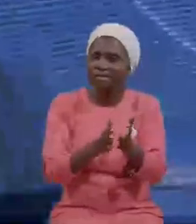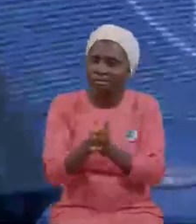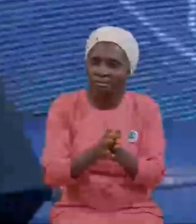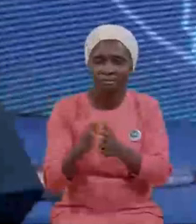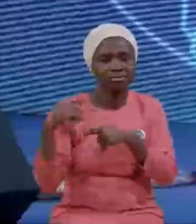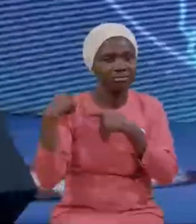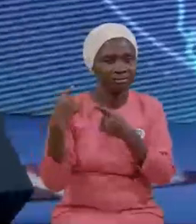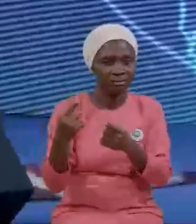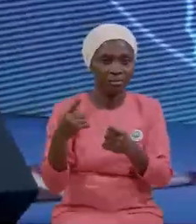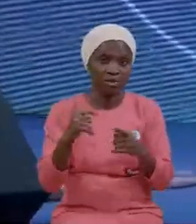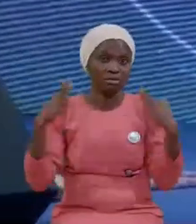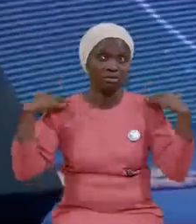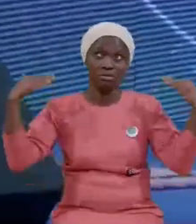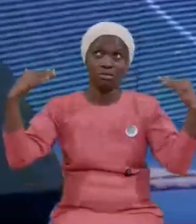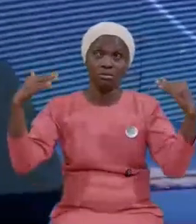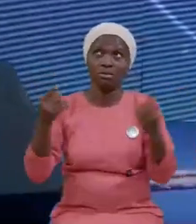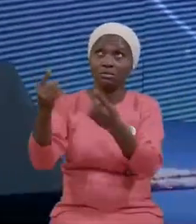L'ange est venu leur annoncer.